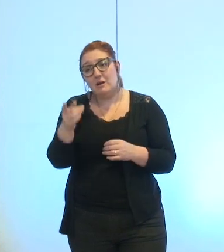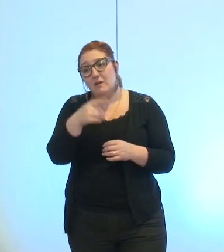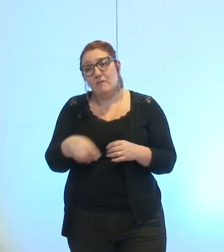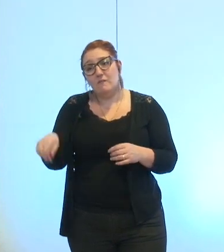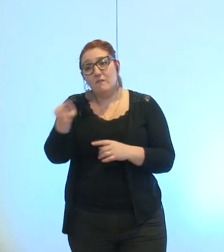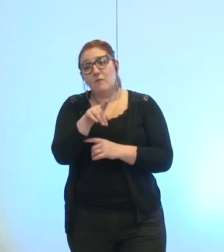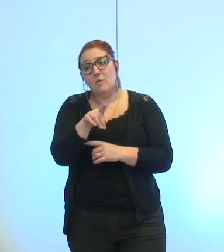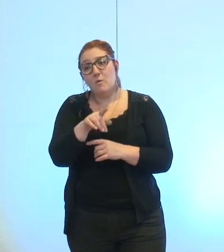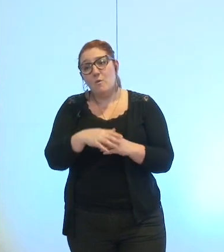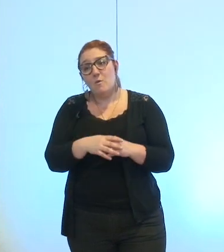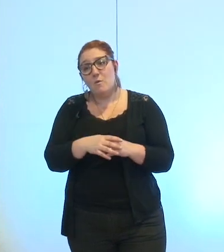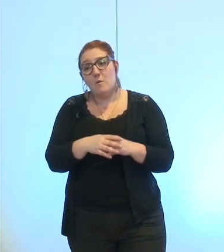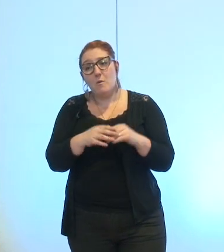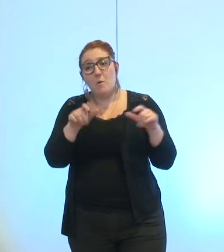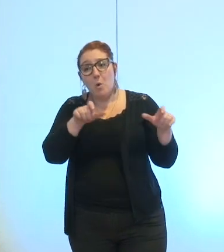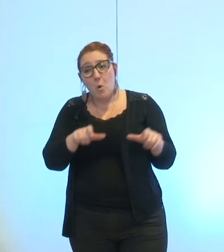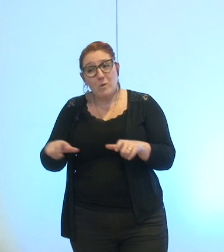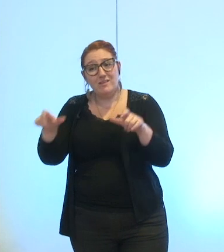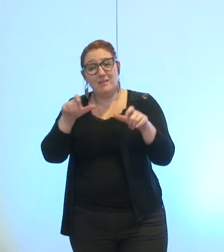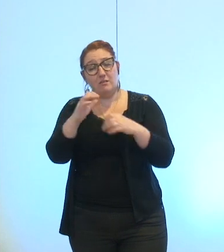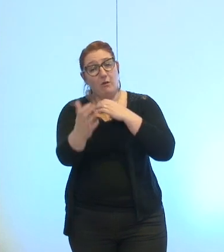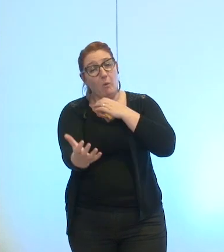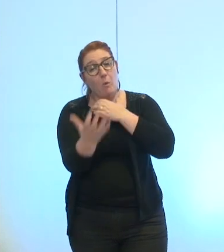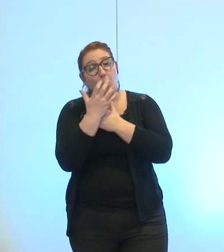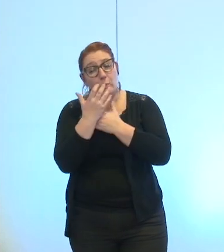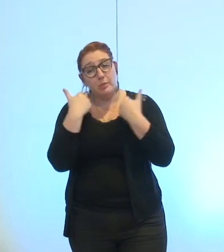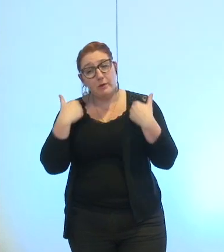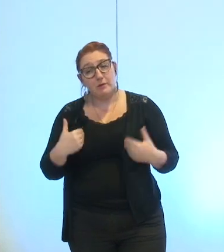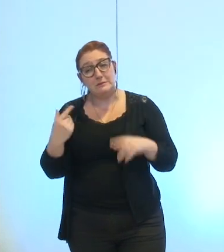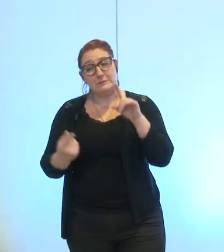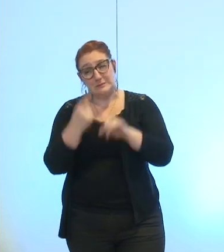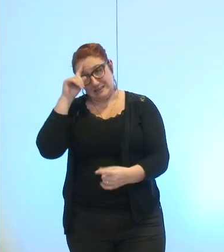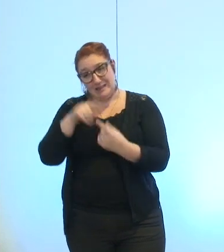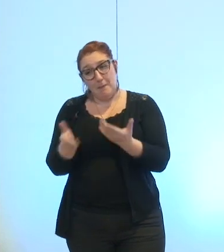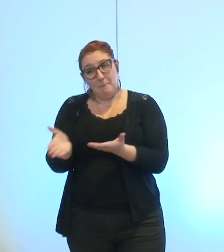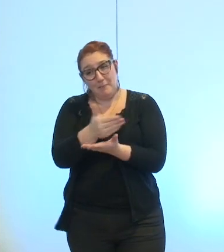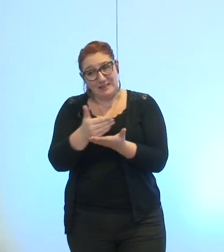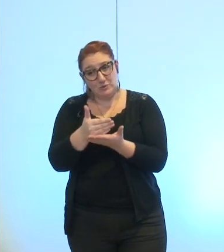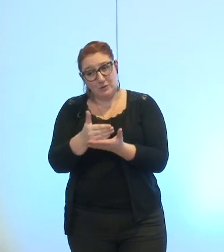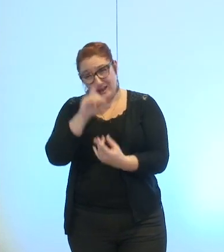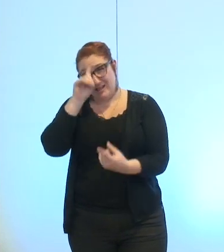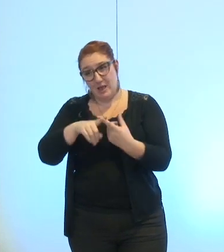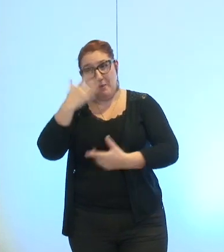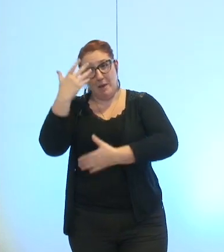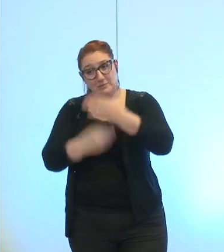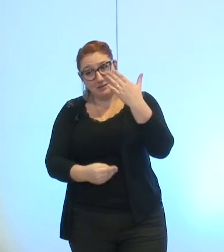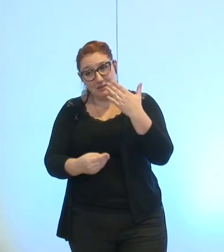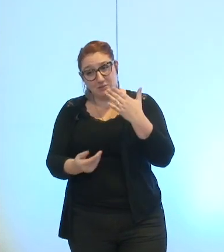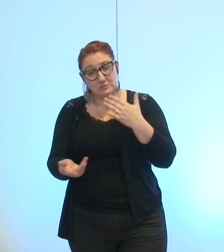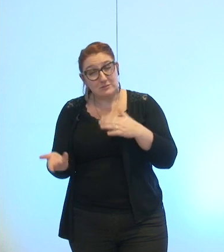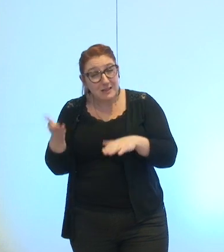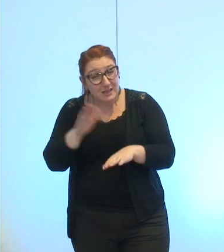faites un audit à charge et notamment sur la question du personnel sur la question de l'absentéisme et vous